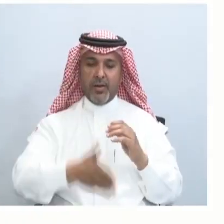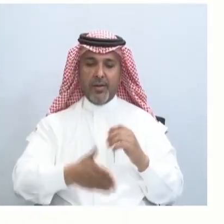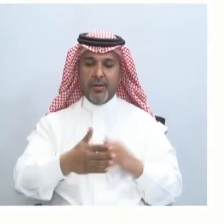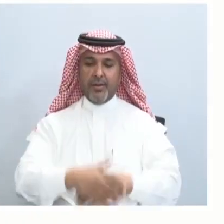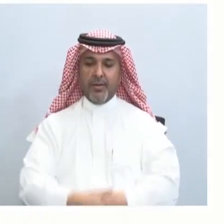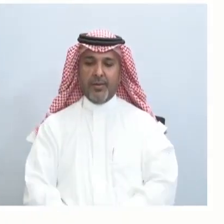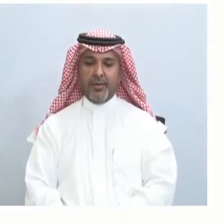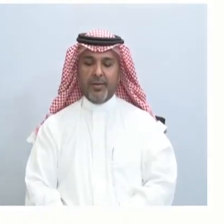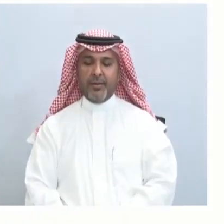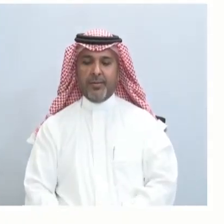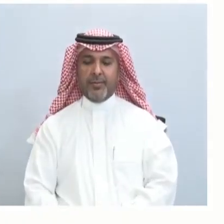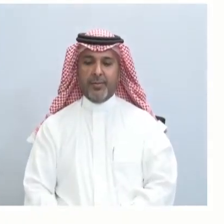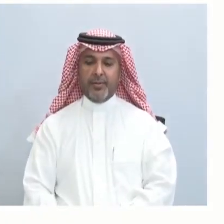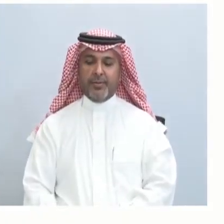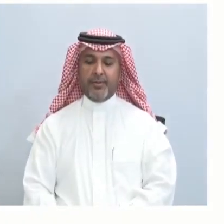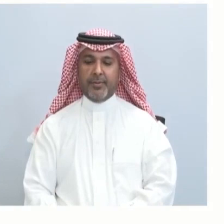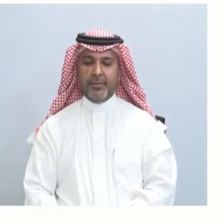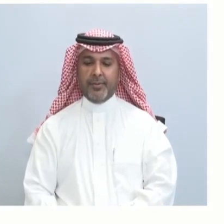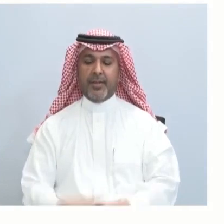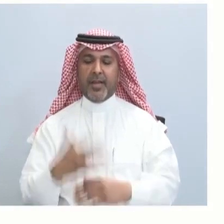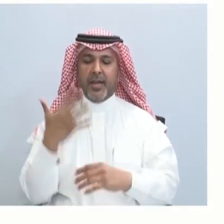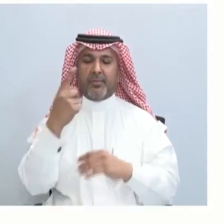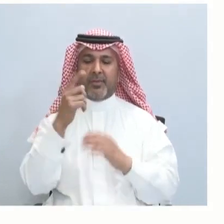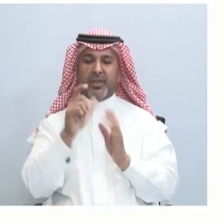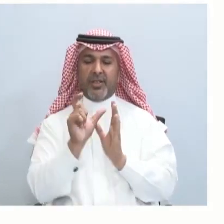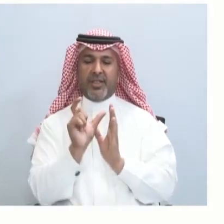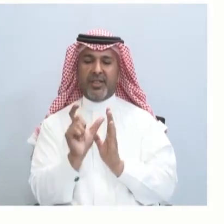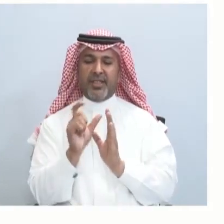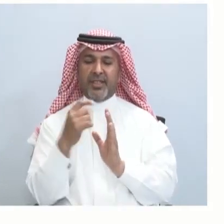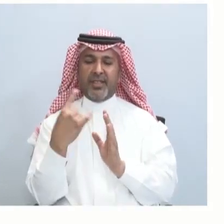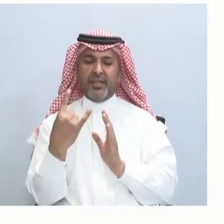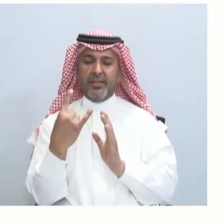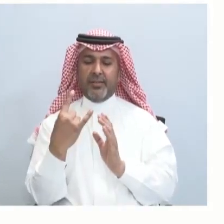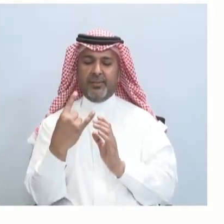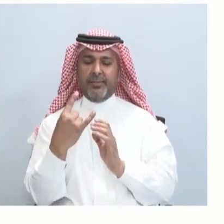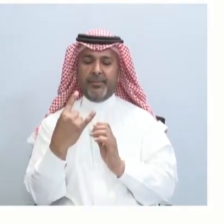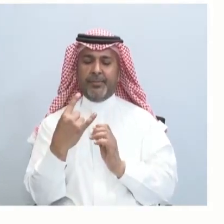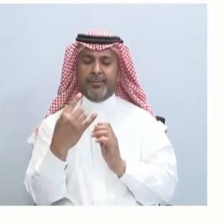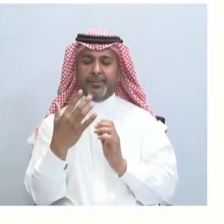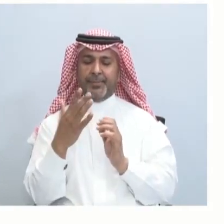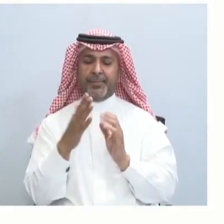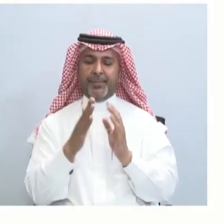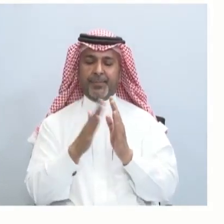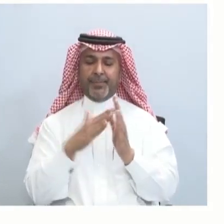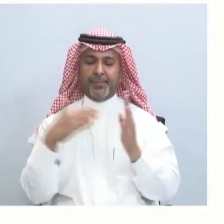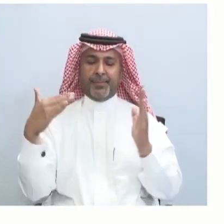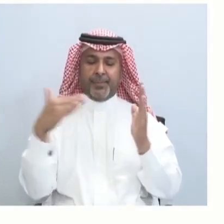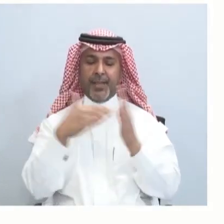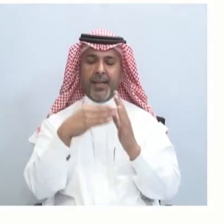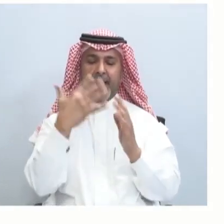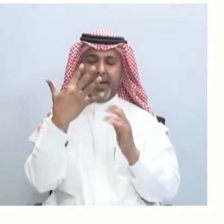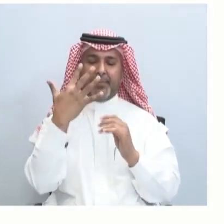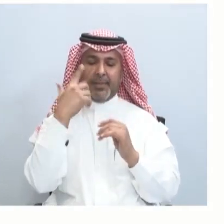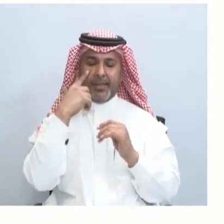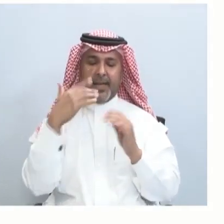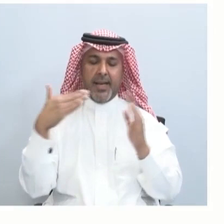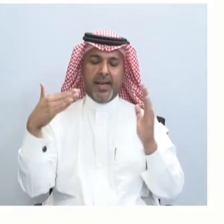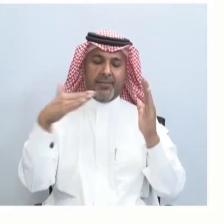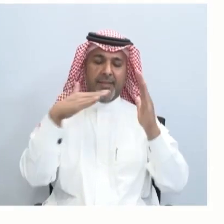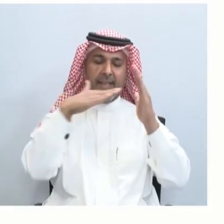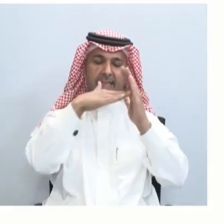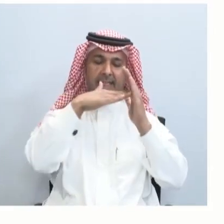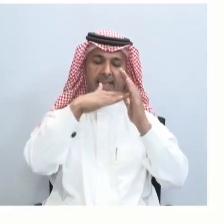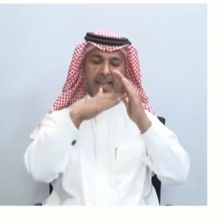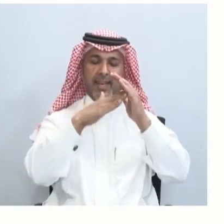هنا البعد كاملا خمسه عشر اما طول هذا الضلع هو عشره سم الفرق بينهما هو المتبقي